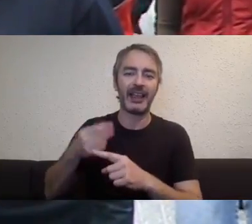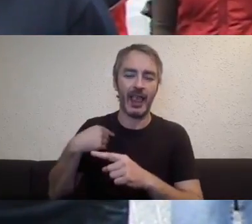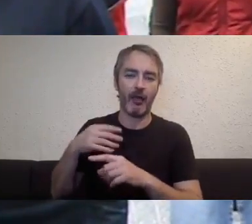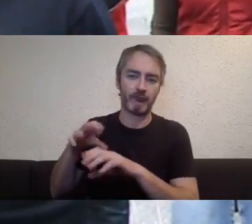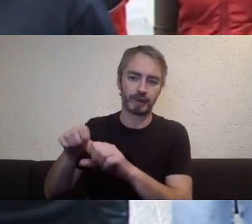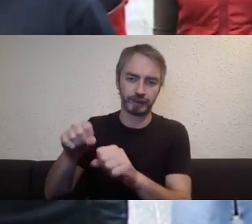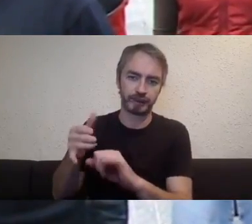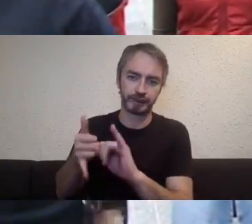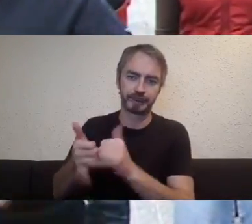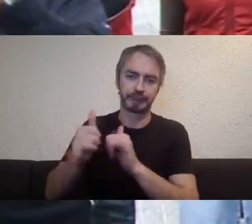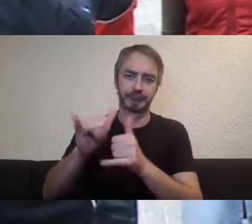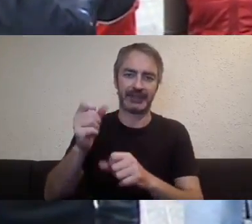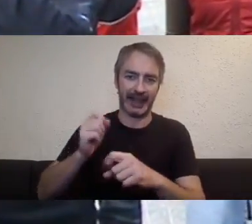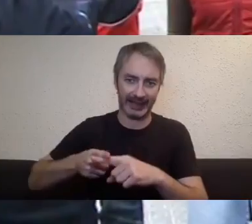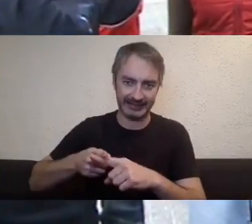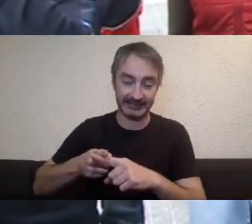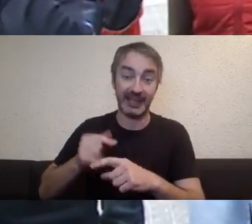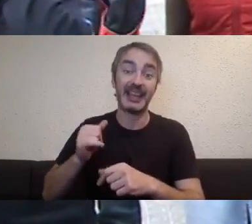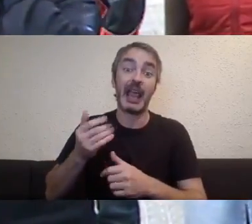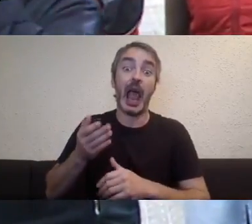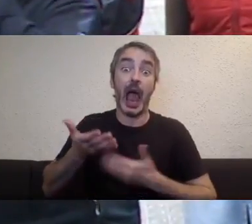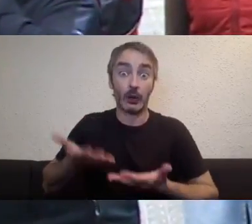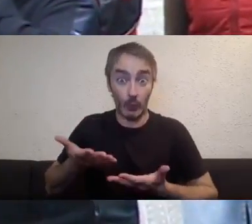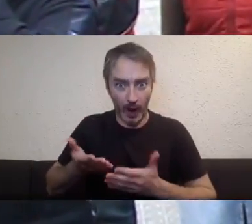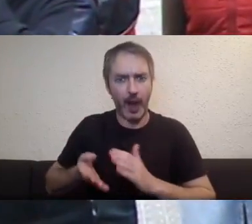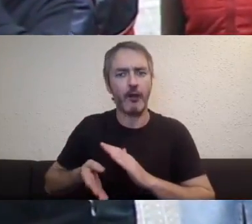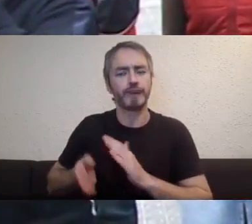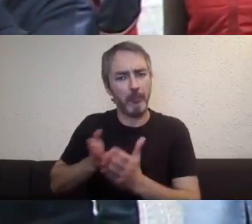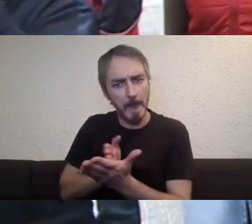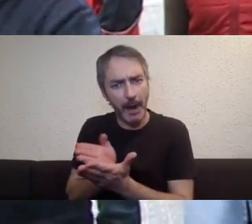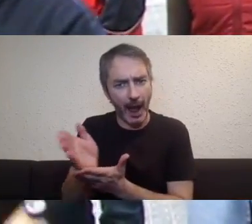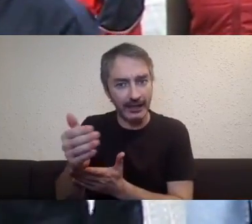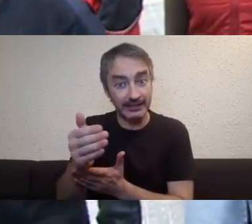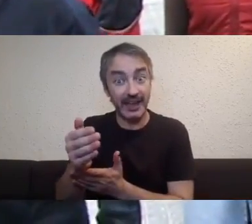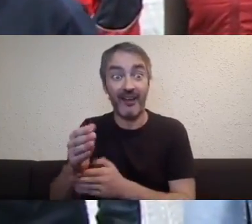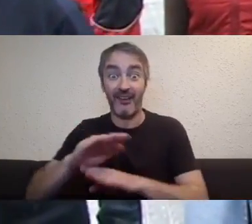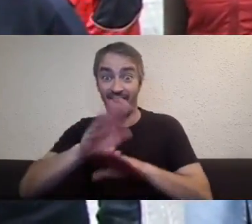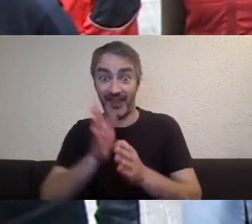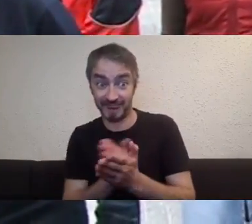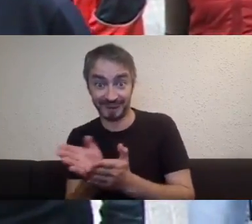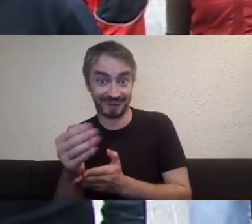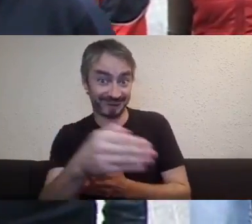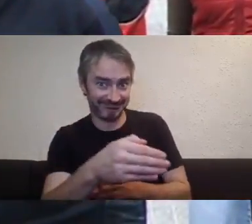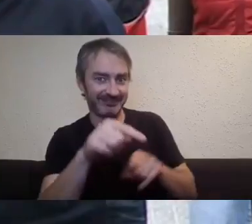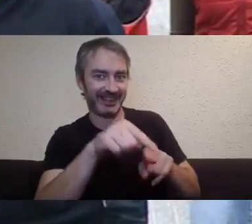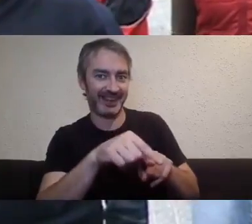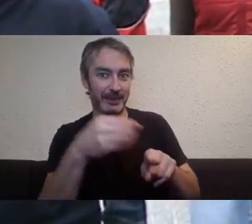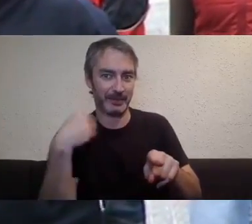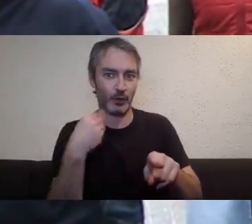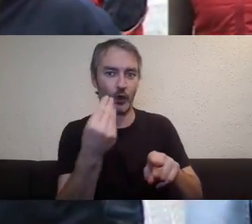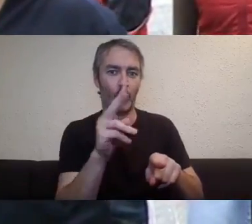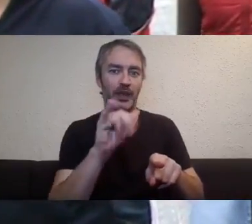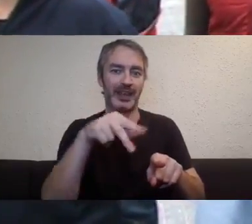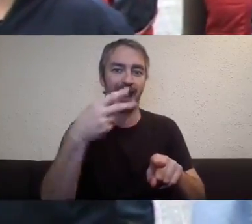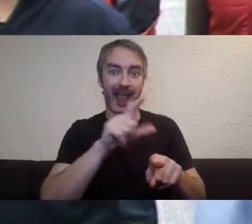desallotjat i passant també pels que encara hi havien. I volíem acabar-la amb l'ocupació de la quincalla, que, bueno, bàsicament,